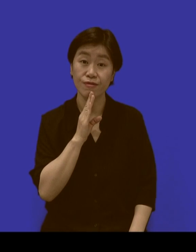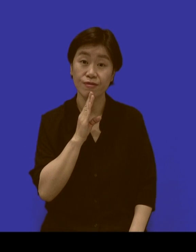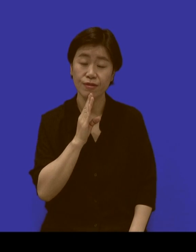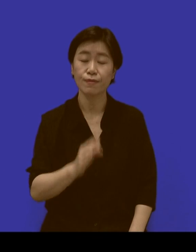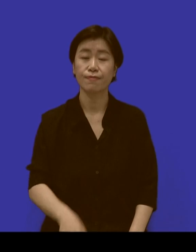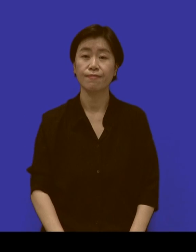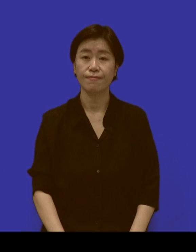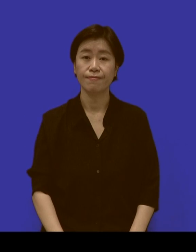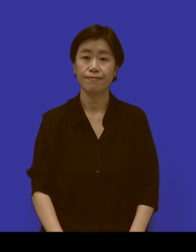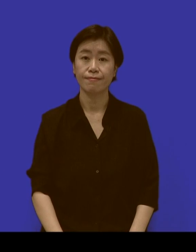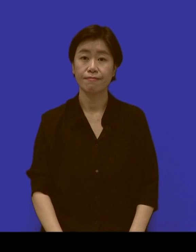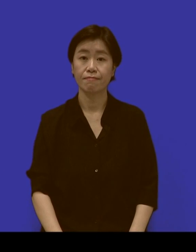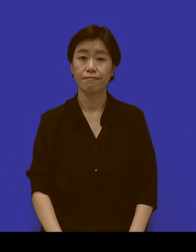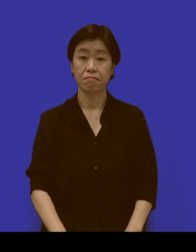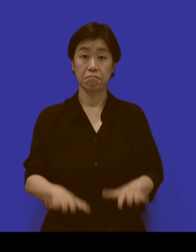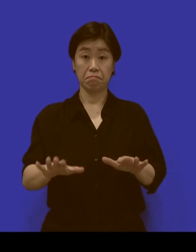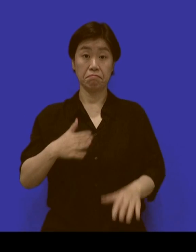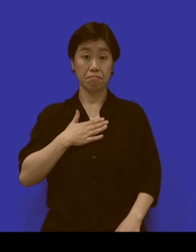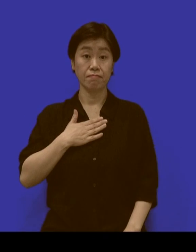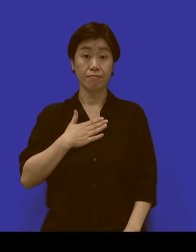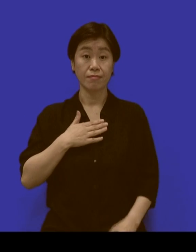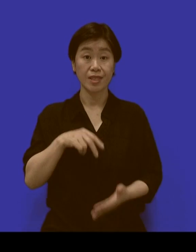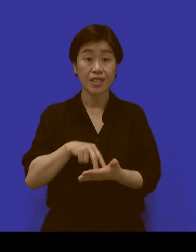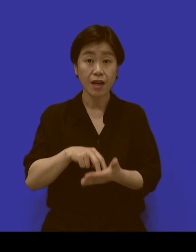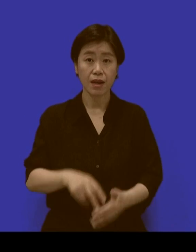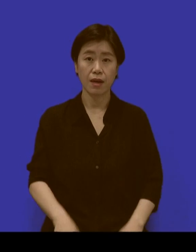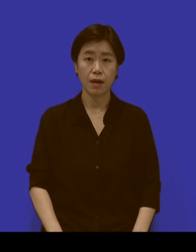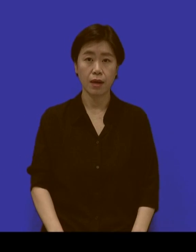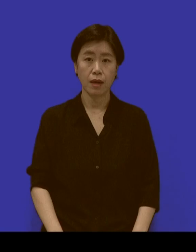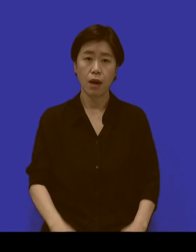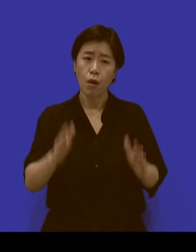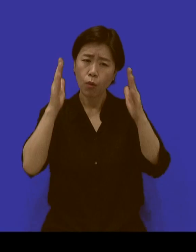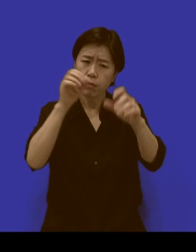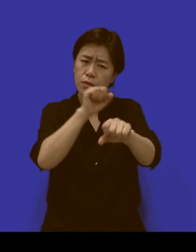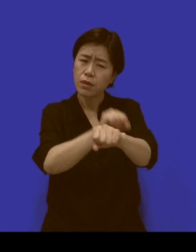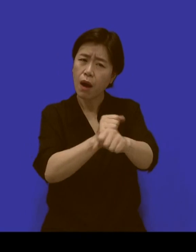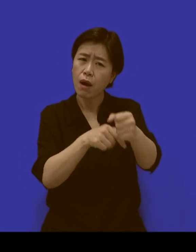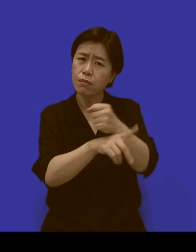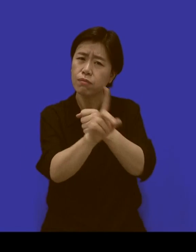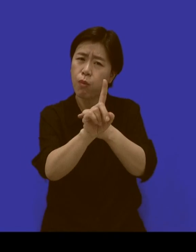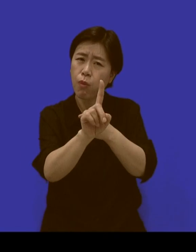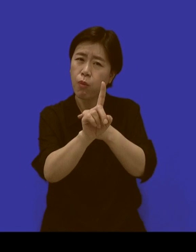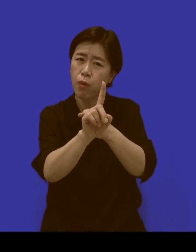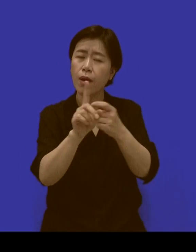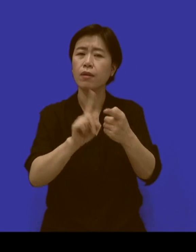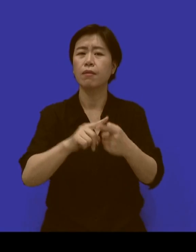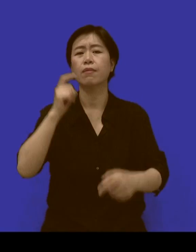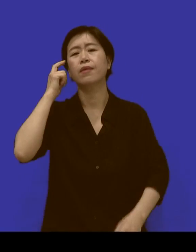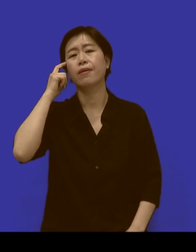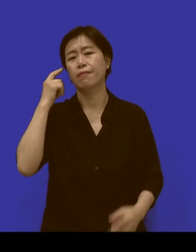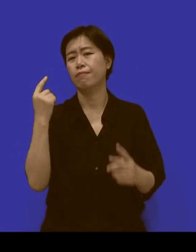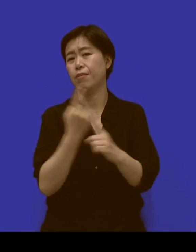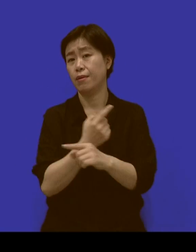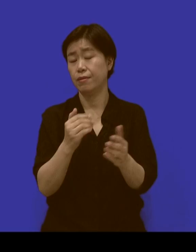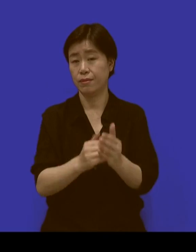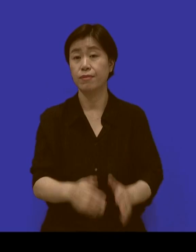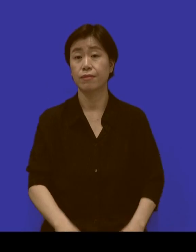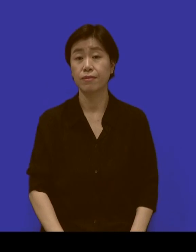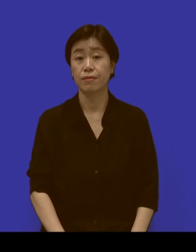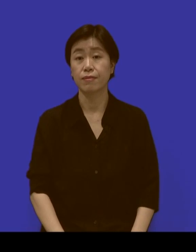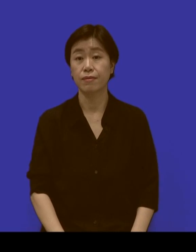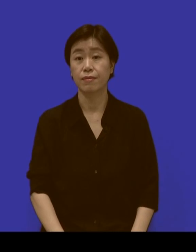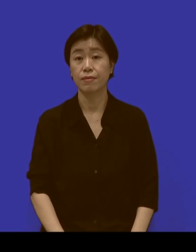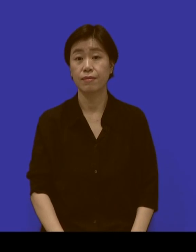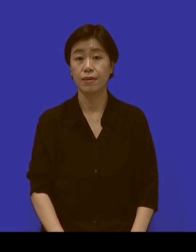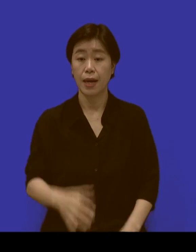생각이 들었습니다. 그래서 저는 이제 앞으로 왜 공부를 잘해야 되는지, 막연히 공부를 잘해라가 아니라